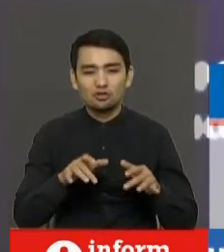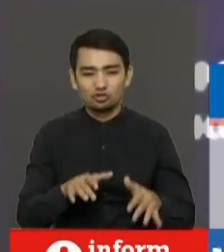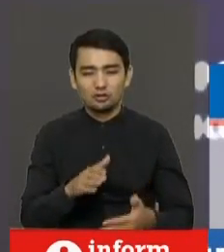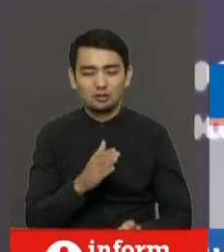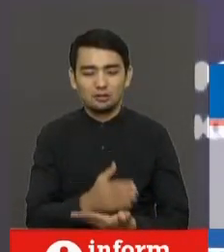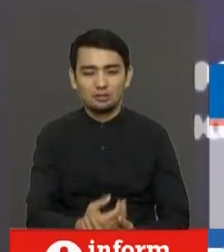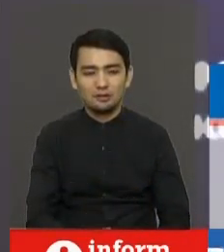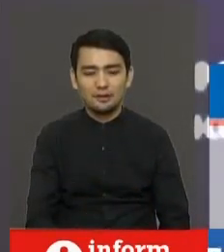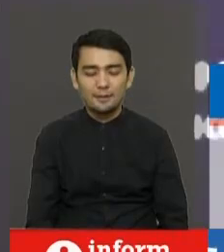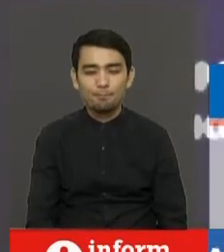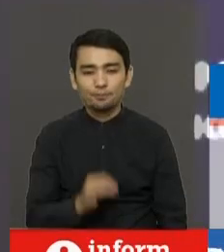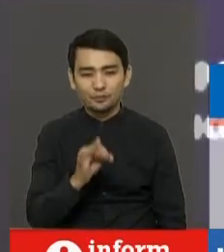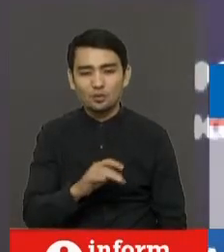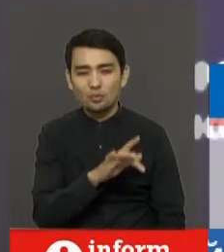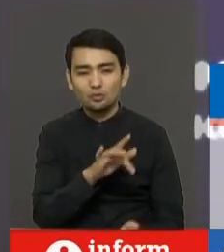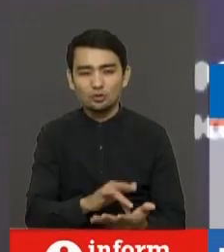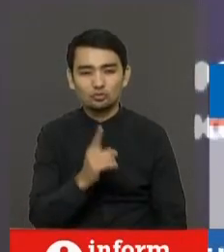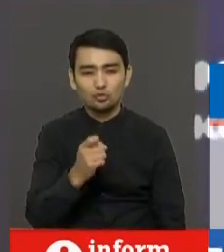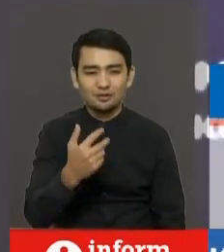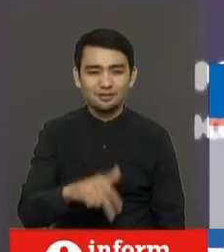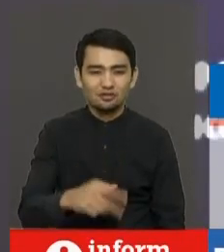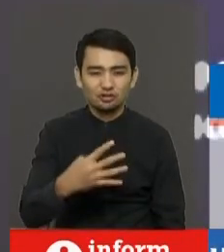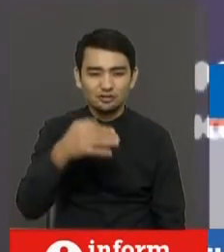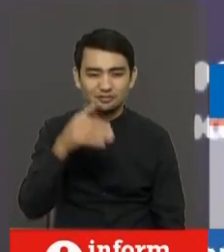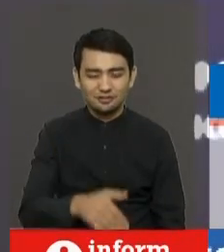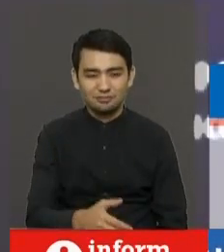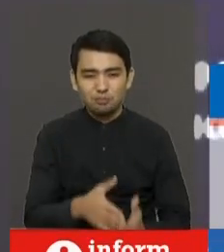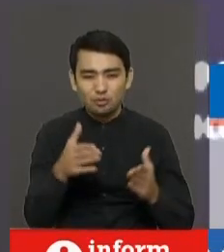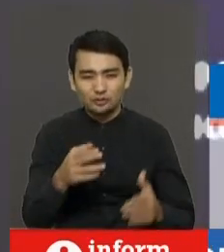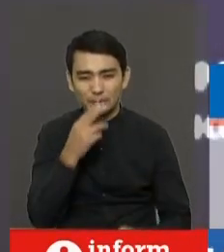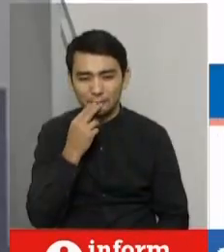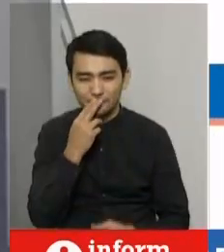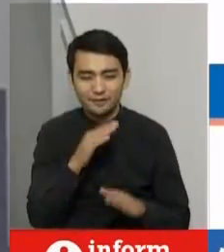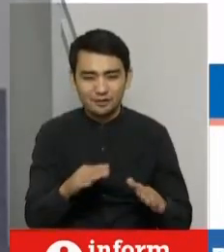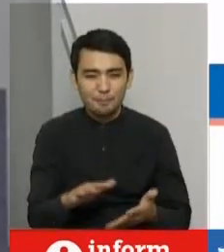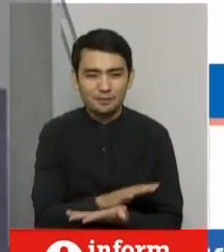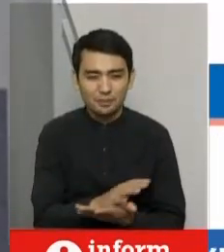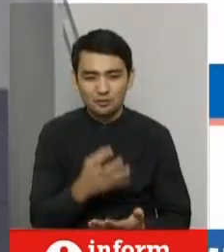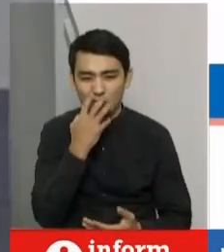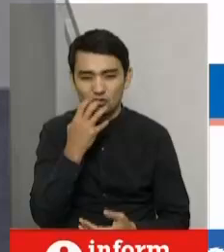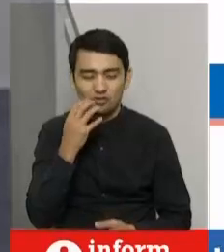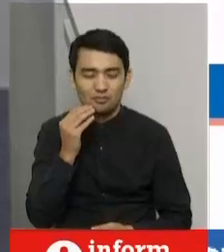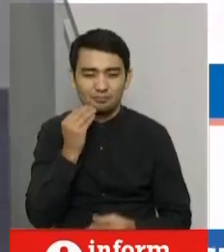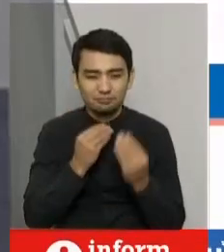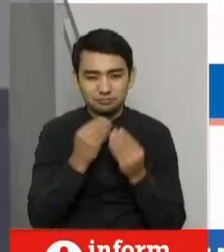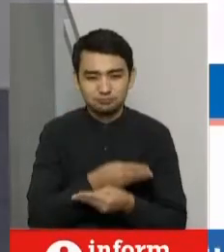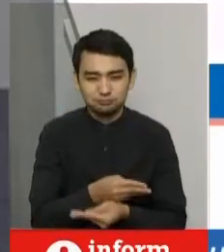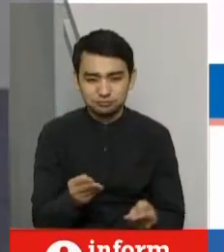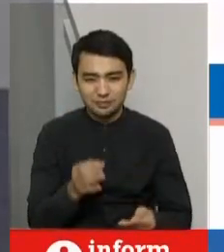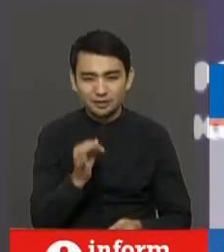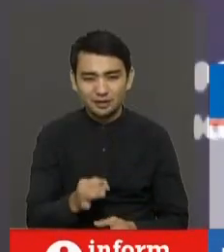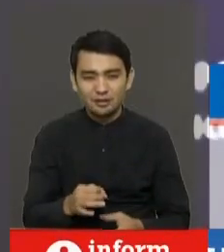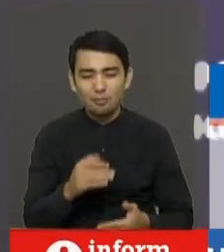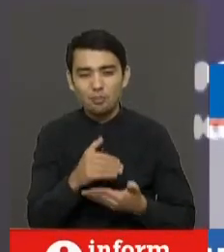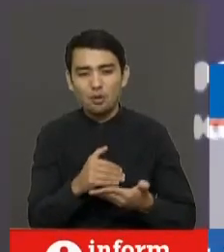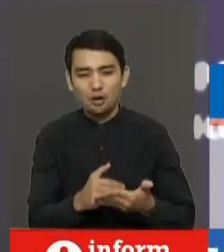отырмыз. Қалада 134 мыңнан астам бастауыш сынып оқушылары тегін ыстық тамақпен қамтамасыз етіліп отыр. Жайлы мектеп ұлттық